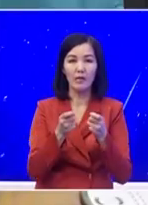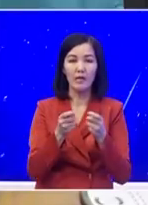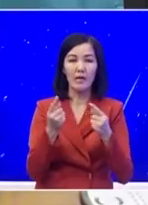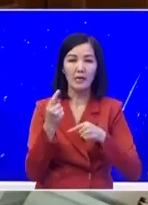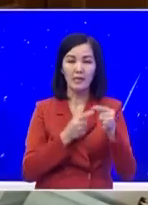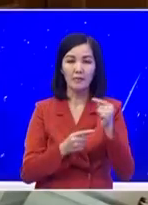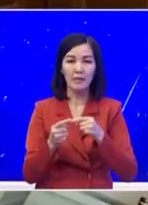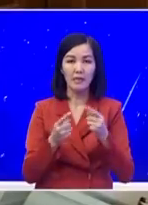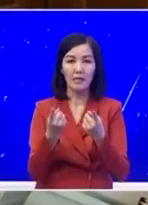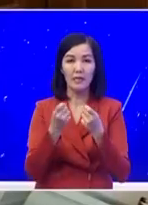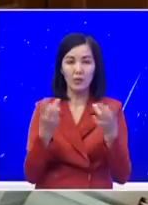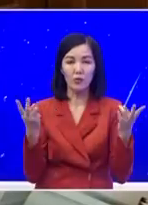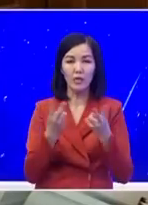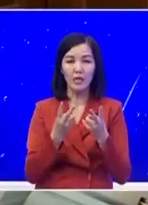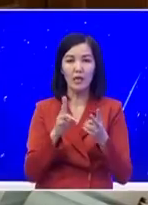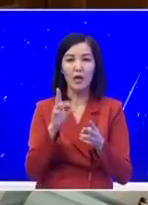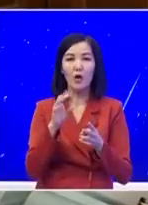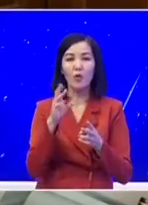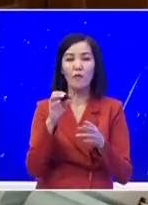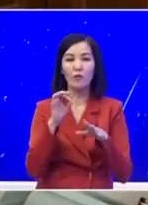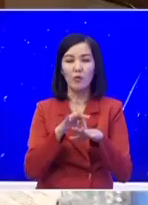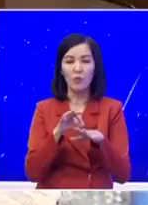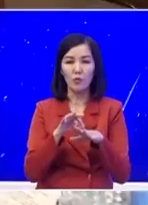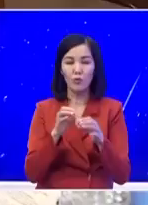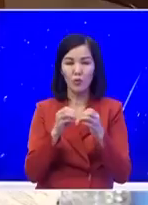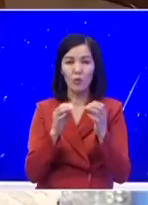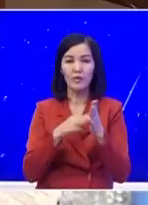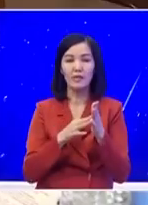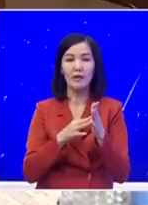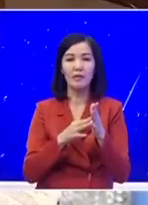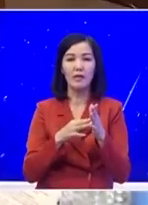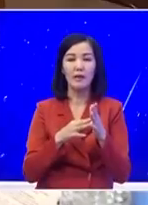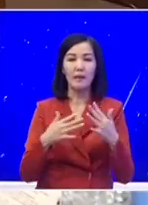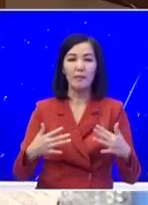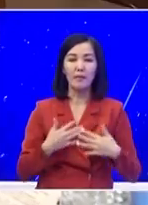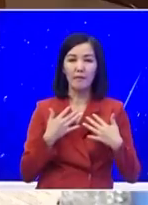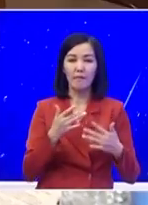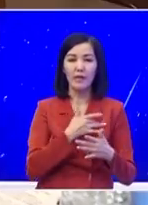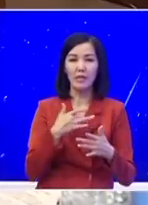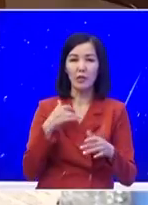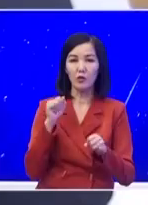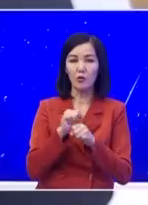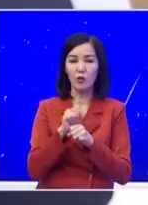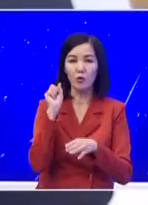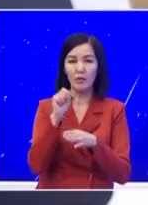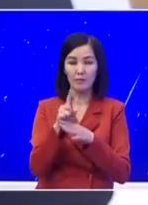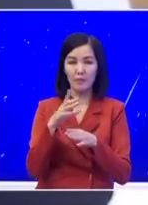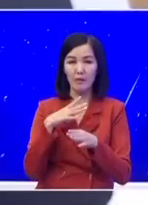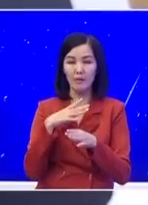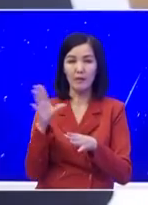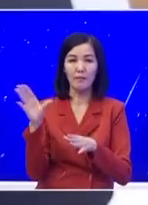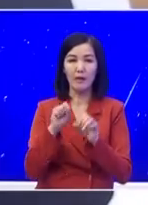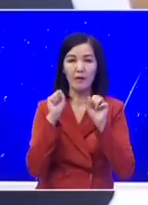тартыңыздар. Облыс әкімі COVID-19 вирусымен пневмониямен күресті күшейтуге пәрмен берді. Барлық мүмкіндіктерді